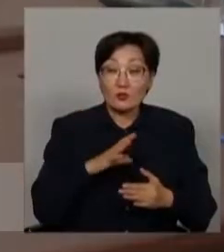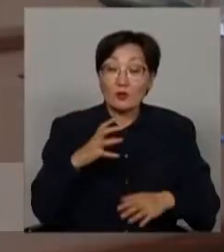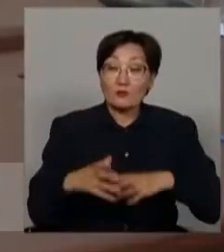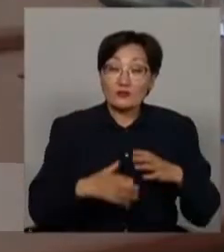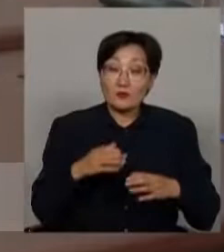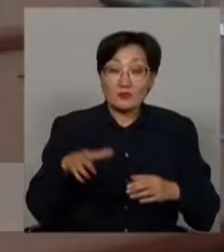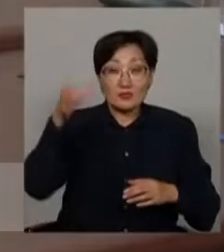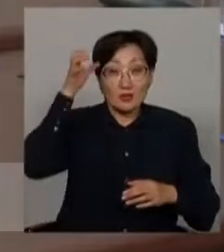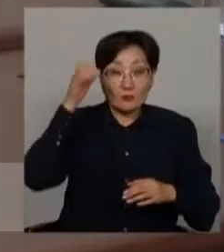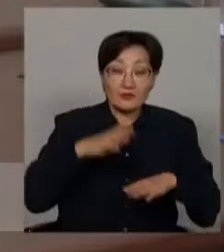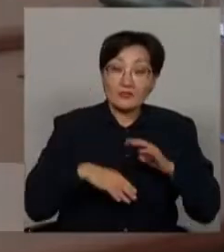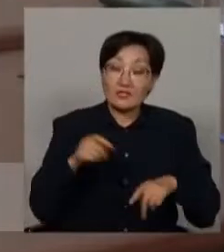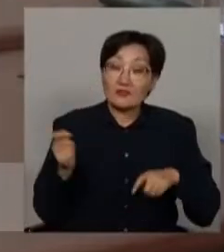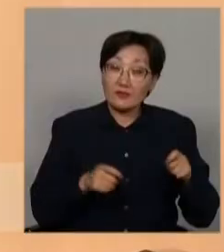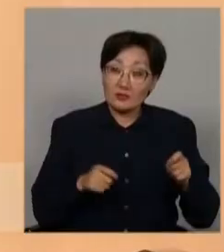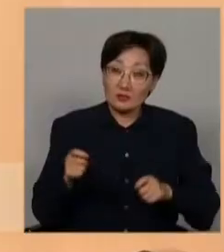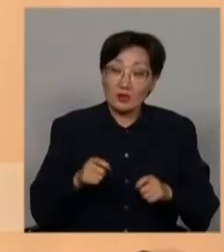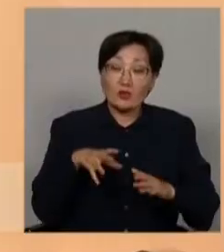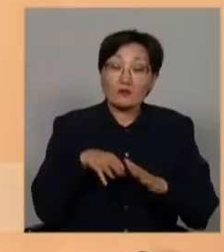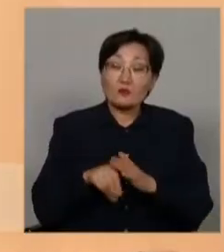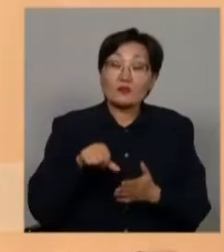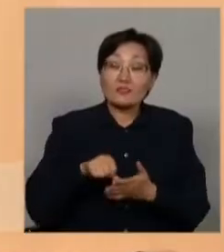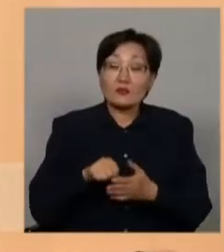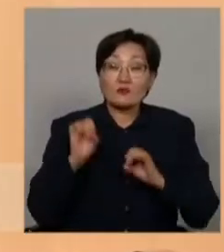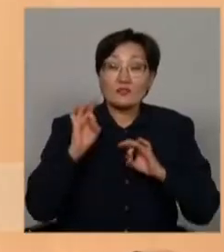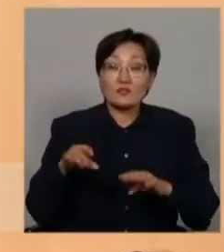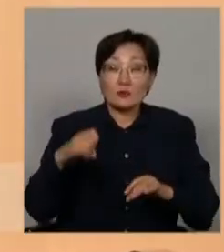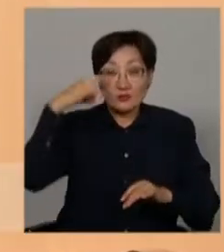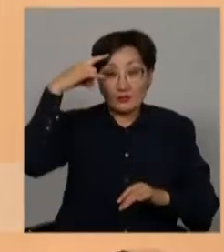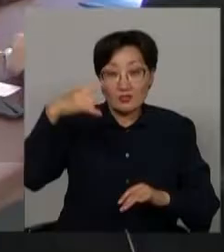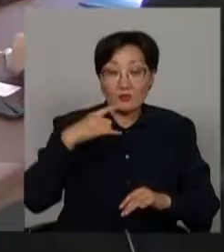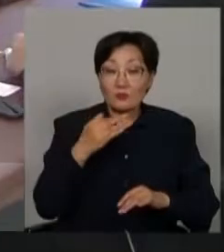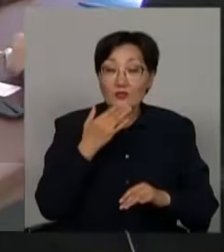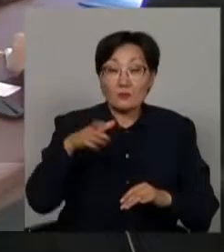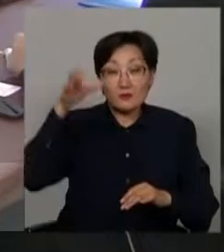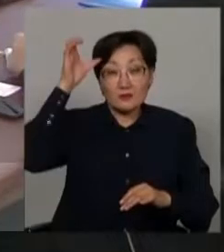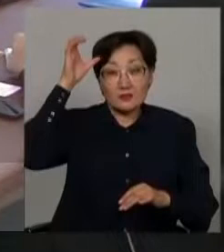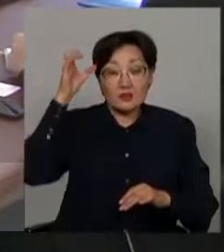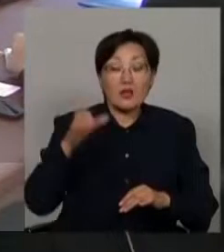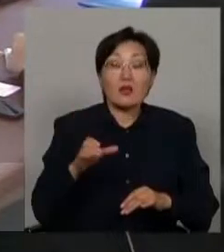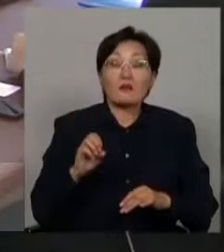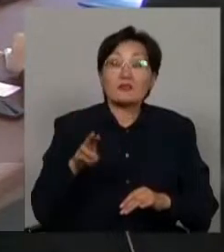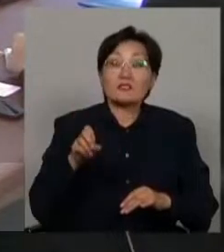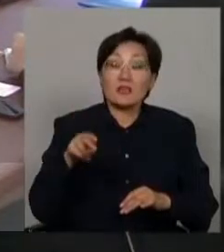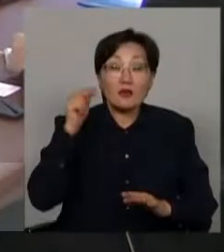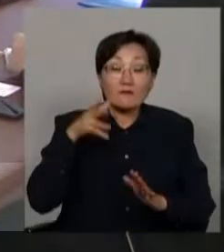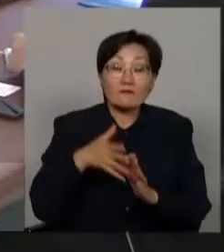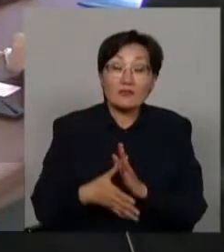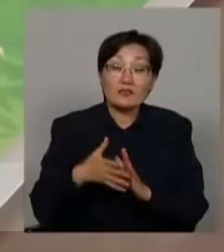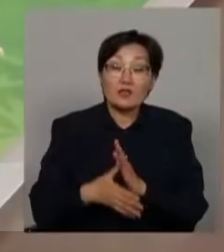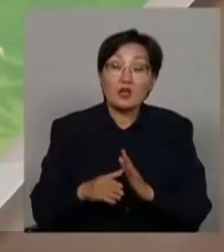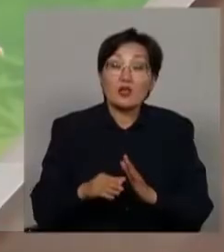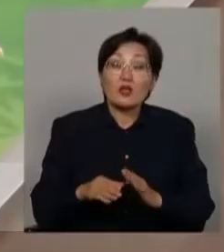международная научно-практическая конференция. В ней участвовали известные отечественные и зарубежные ученые-востоковеды, филологи, политологи,